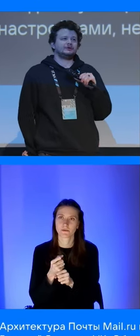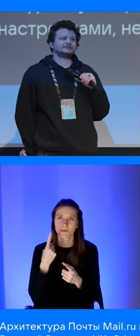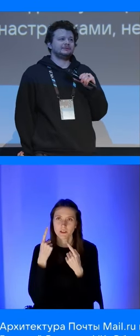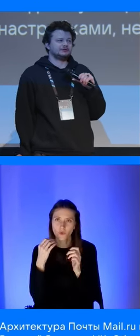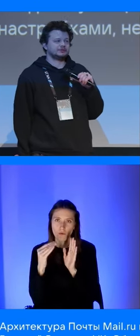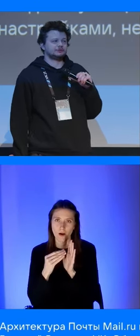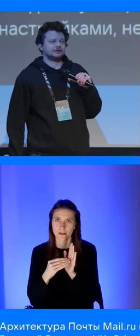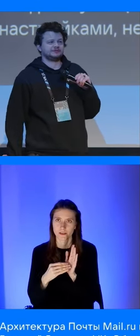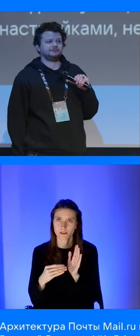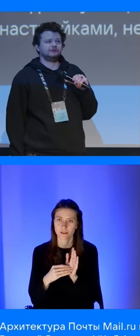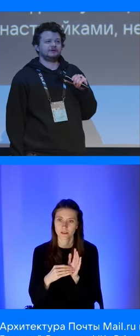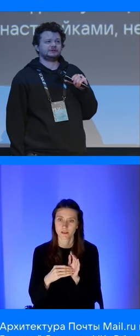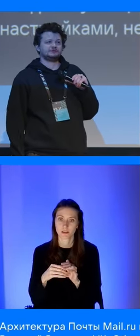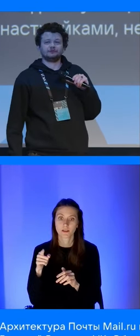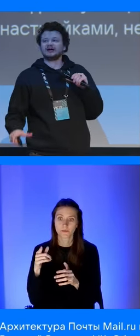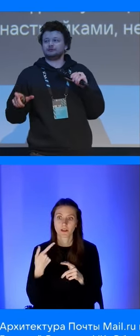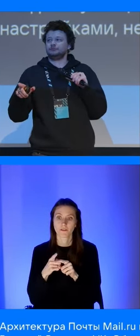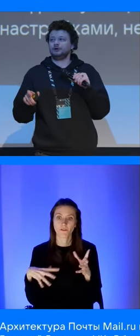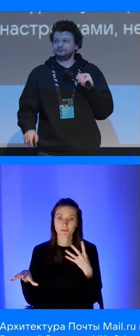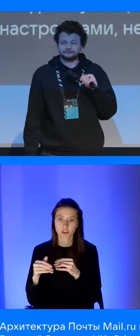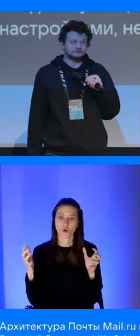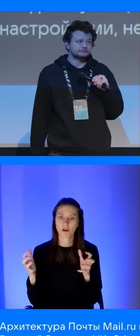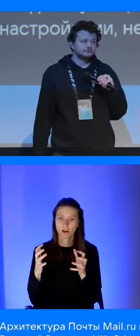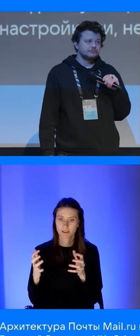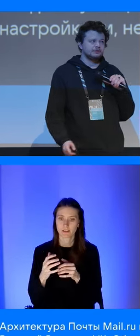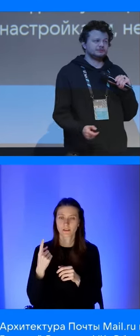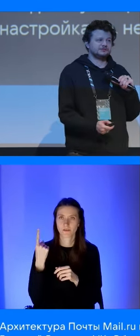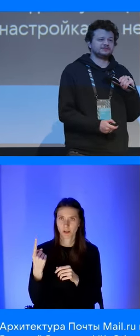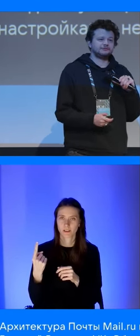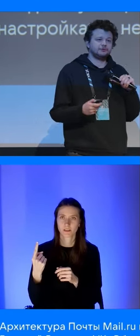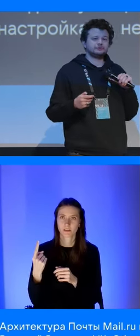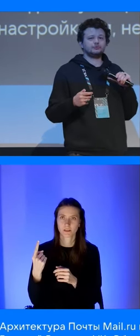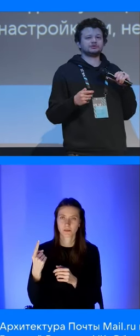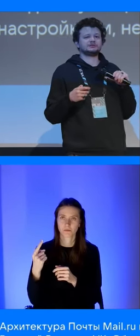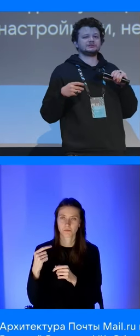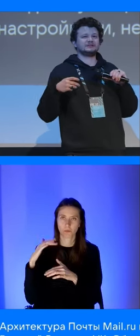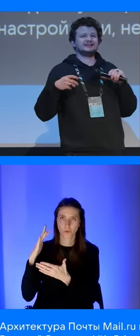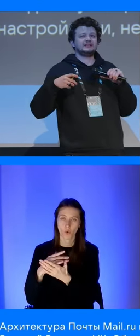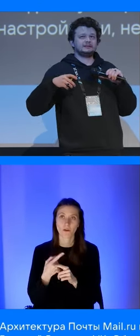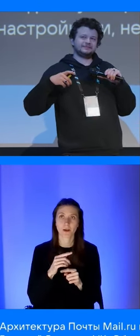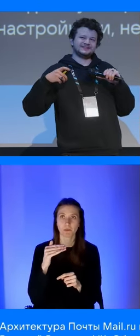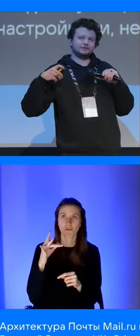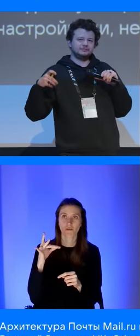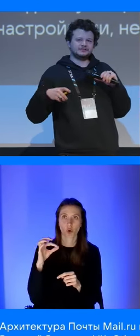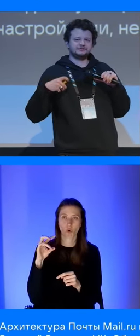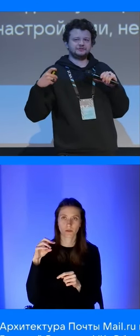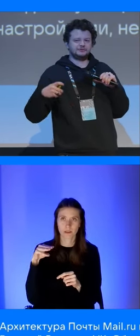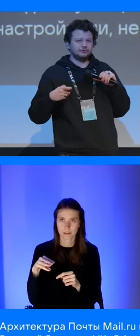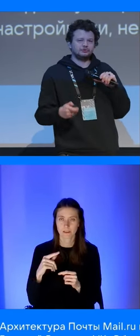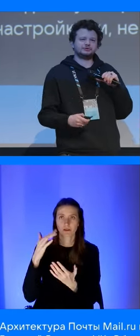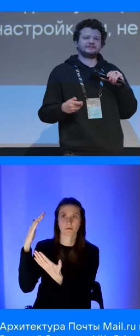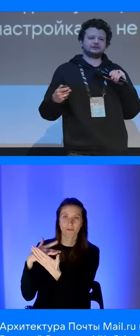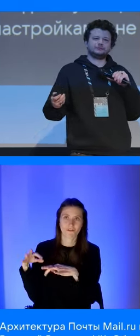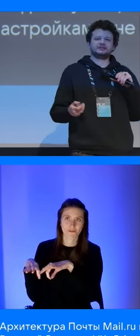еще более схемалес, которые хранятся в профиле, это все вот одно поле. Вот, соответственно, фронт может писать любые свои